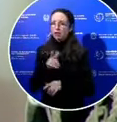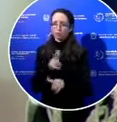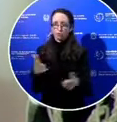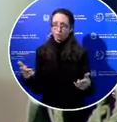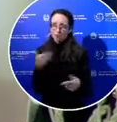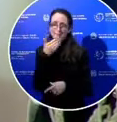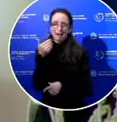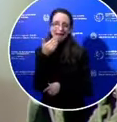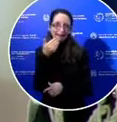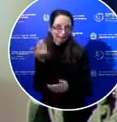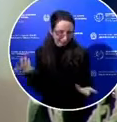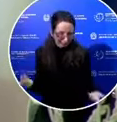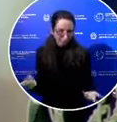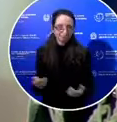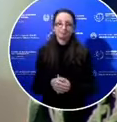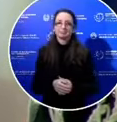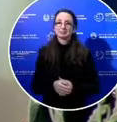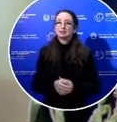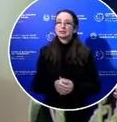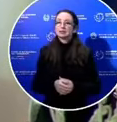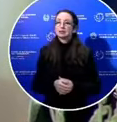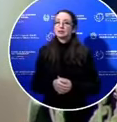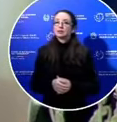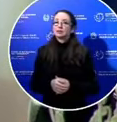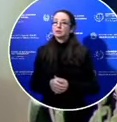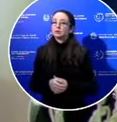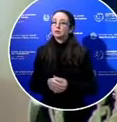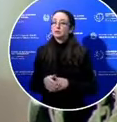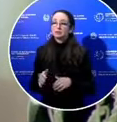vedere anche le esperienze, anche se molto velocemente,